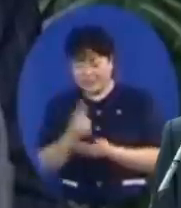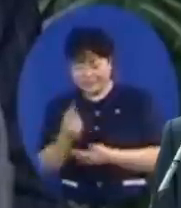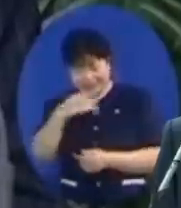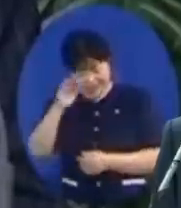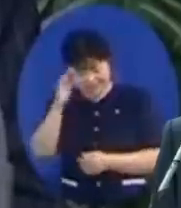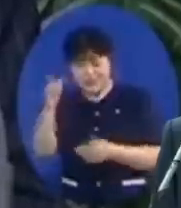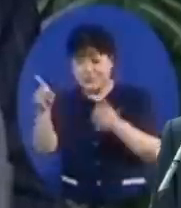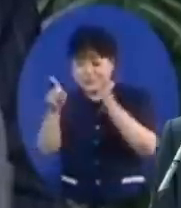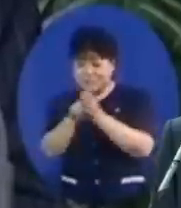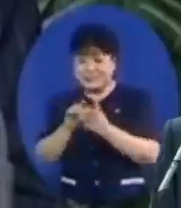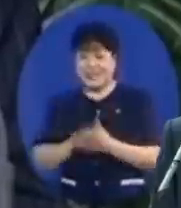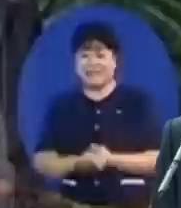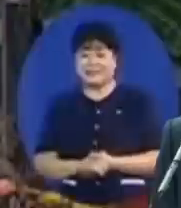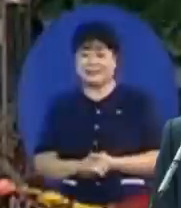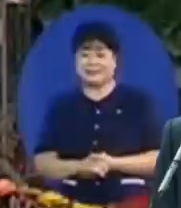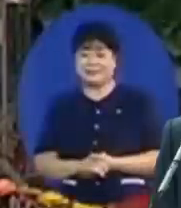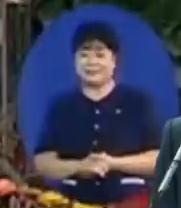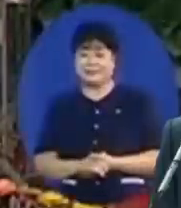많은 것입니다.